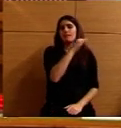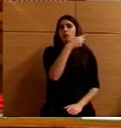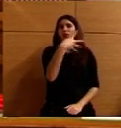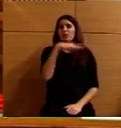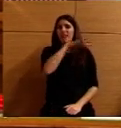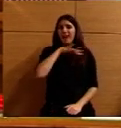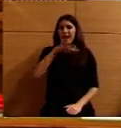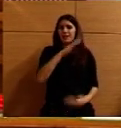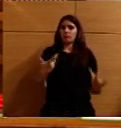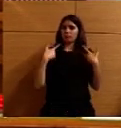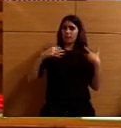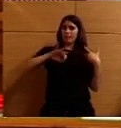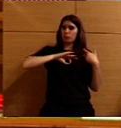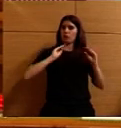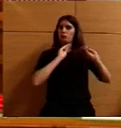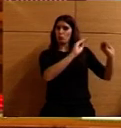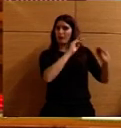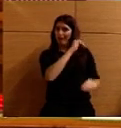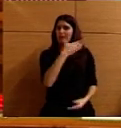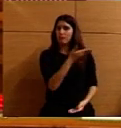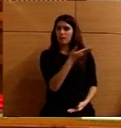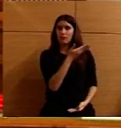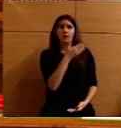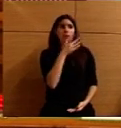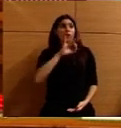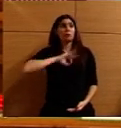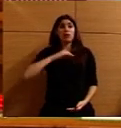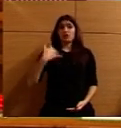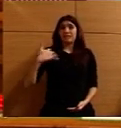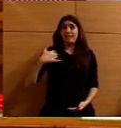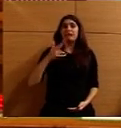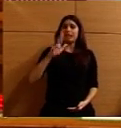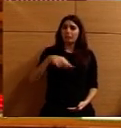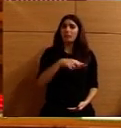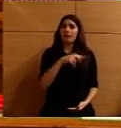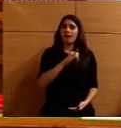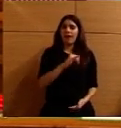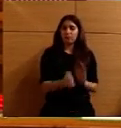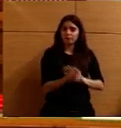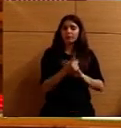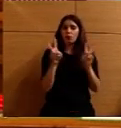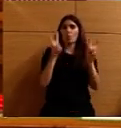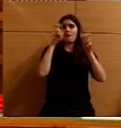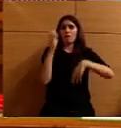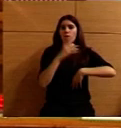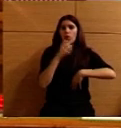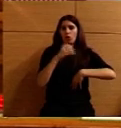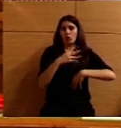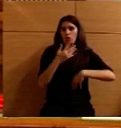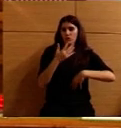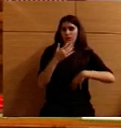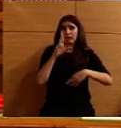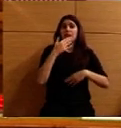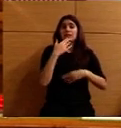són competència de la Diputació de Càceres. La Diputació de Sevilla crea un nou fons de contingència per a